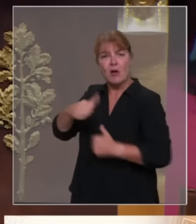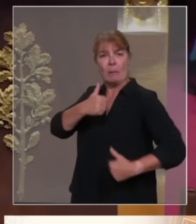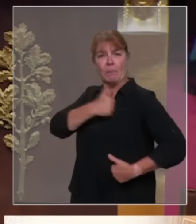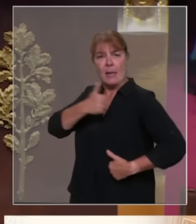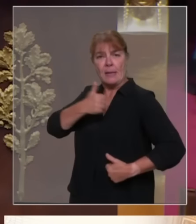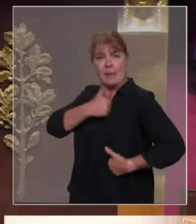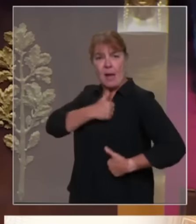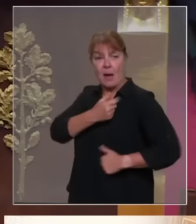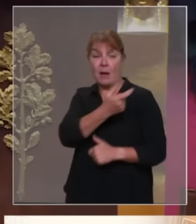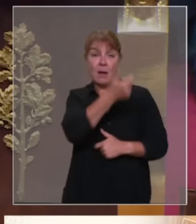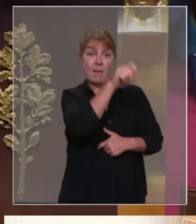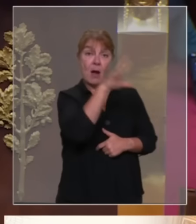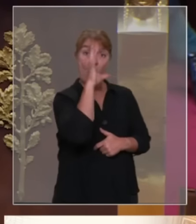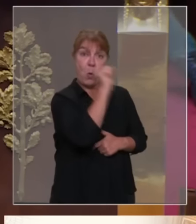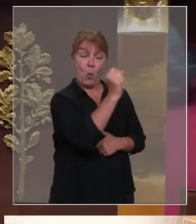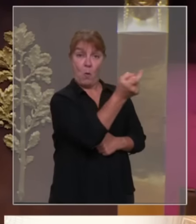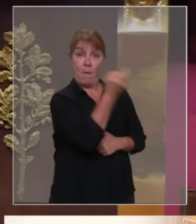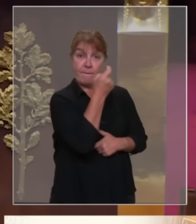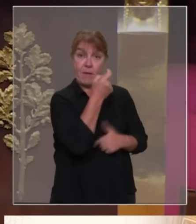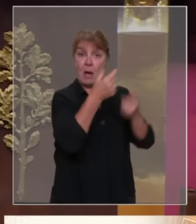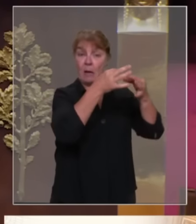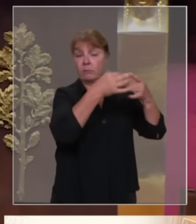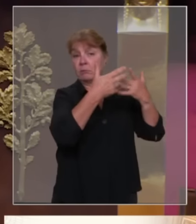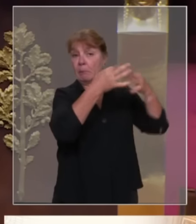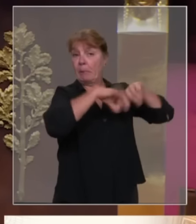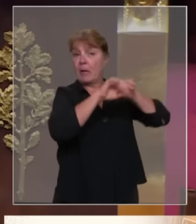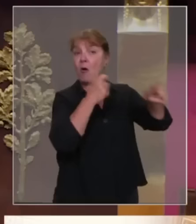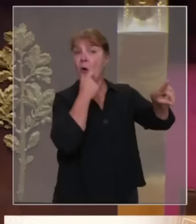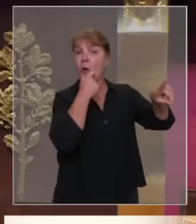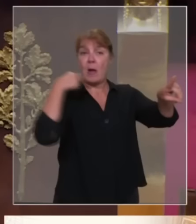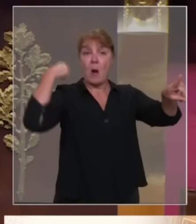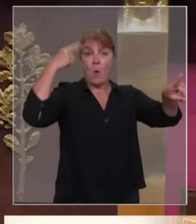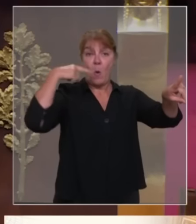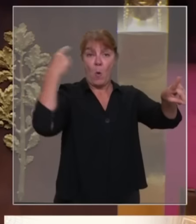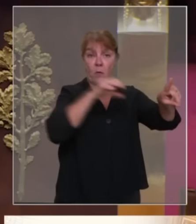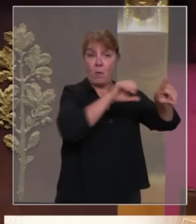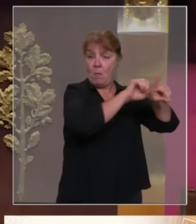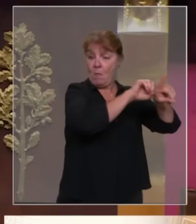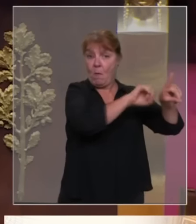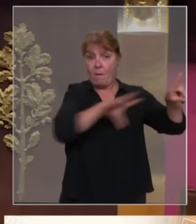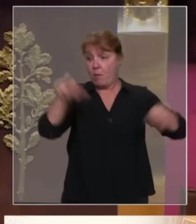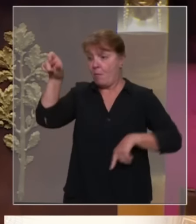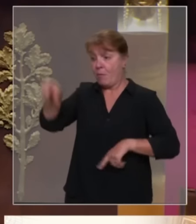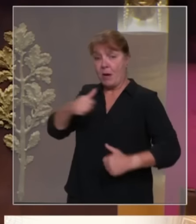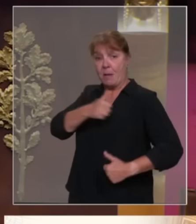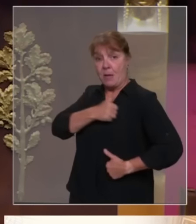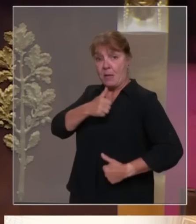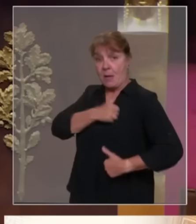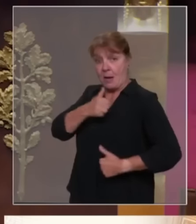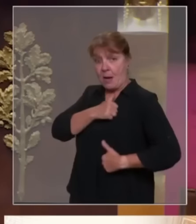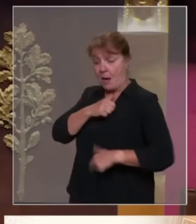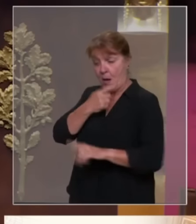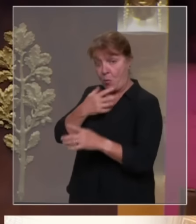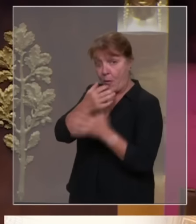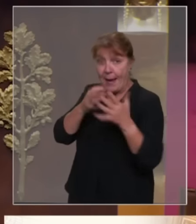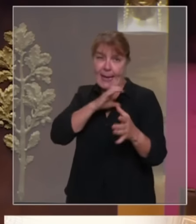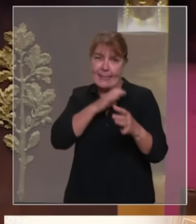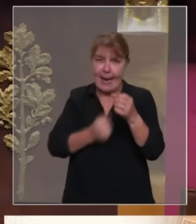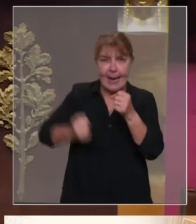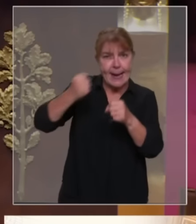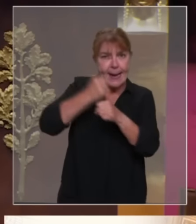Londres, Pierre de Chevigné. Il l'envoyait à Londres pour tenter de créer une antenne